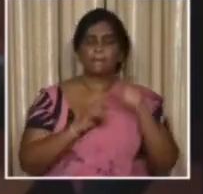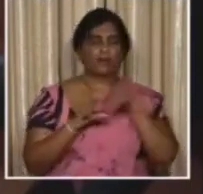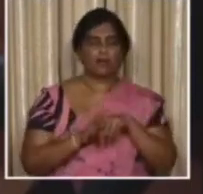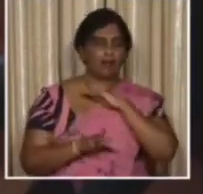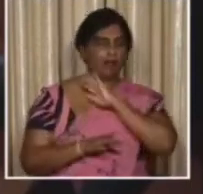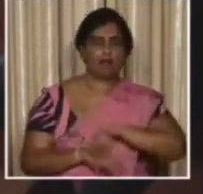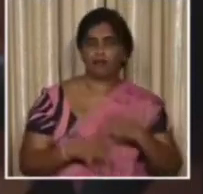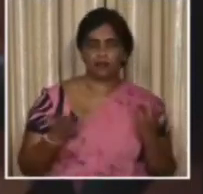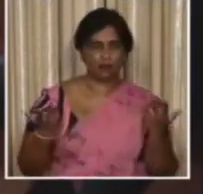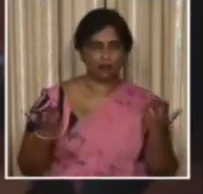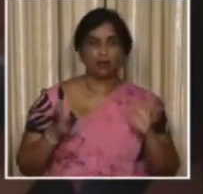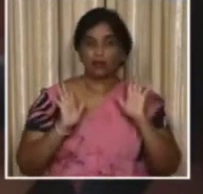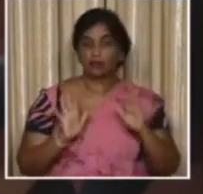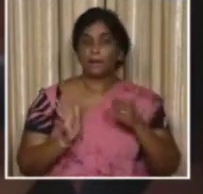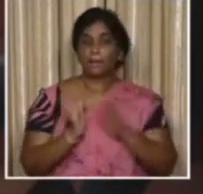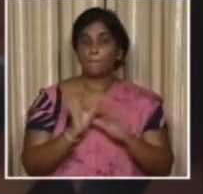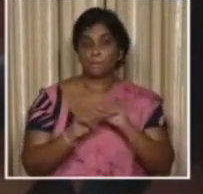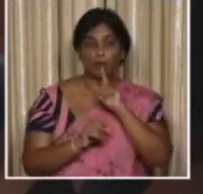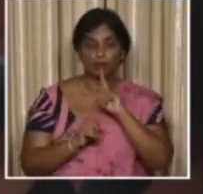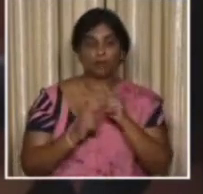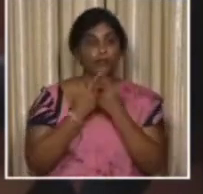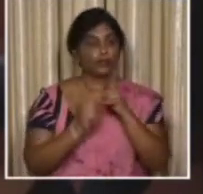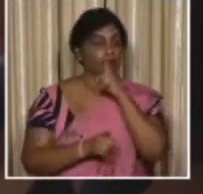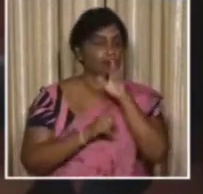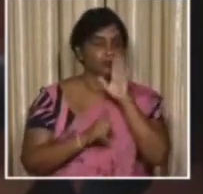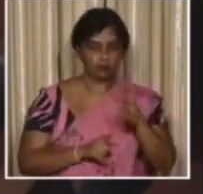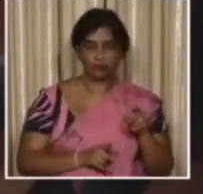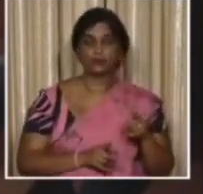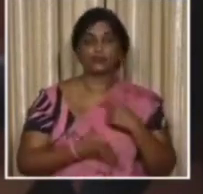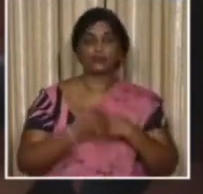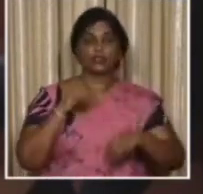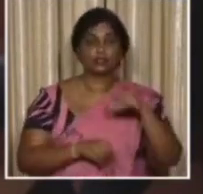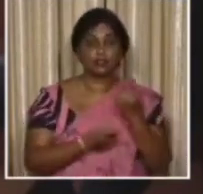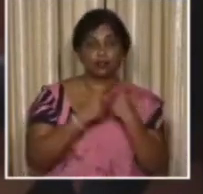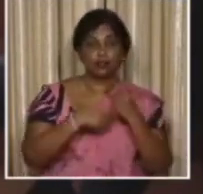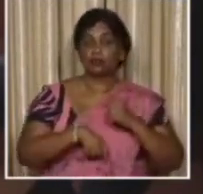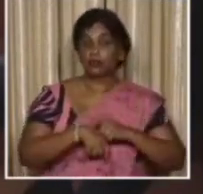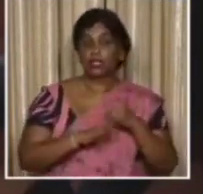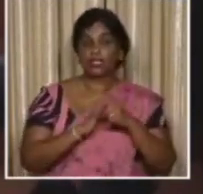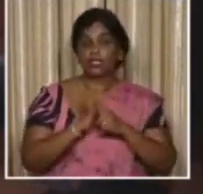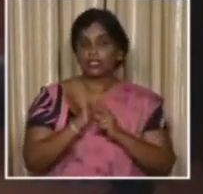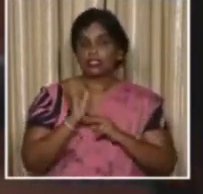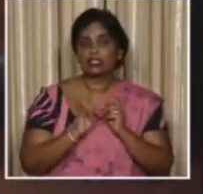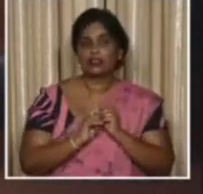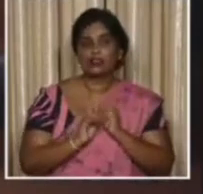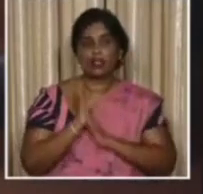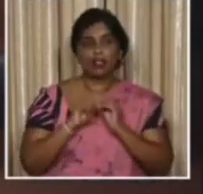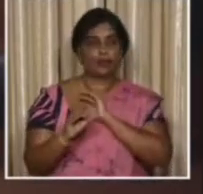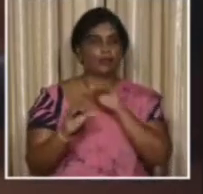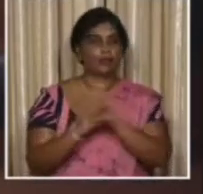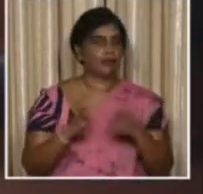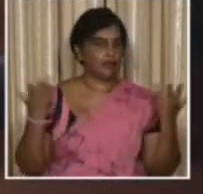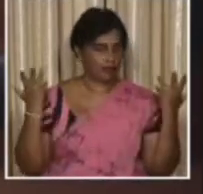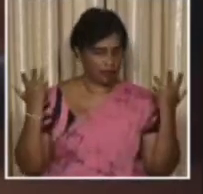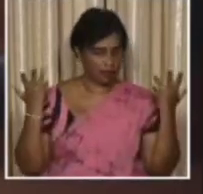නැහැ. එනිසා දැන් මාධ්‍ය වාර්තා කරන විවිධය කියන උත්සාහ කරනවා මේ ඡන්ද විමසන අවස්ථාවේදී ජනතා විමුක්ති පෙරමුණ මන්ත්‍රීවරු හිටියේ නැහැ